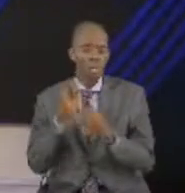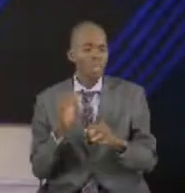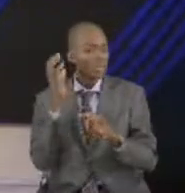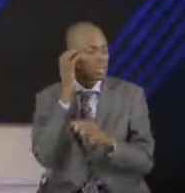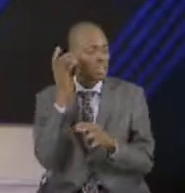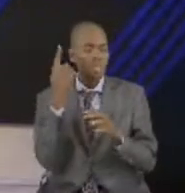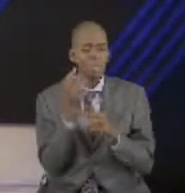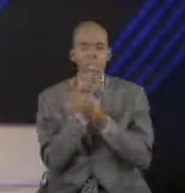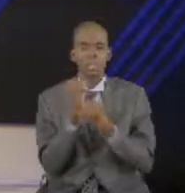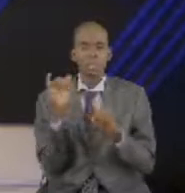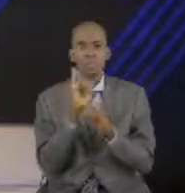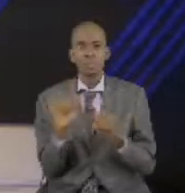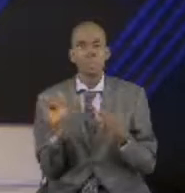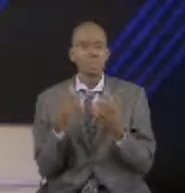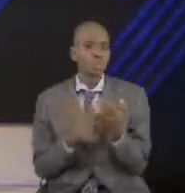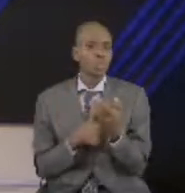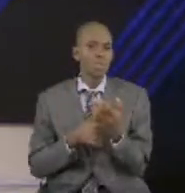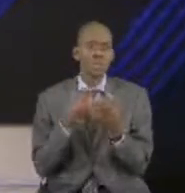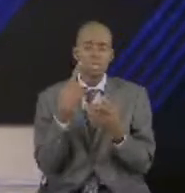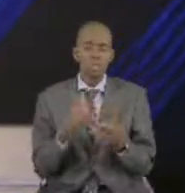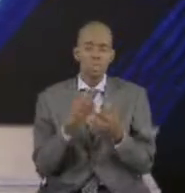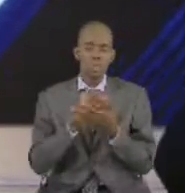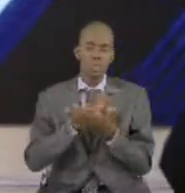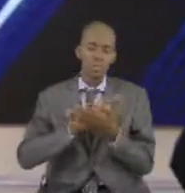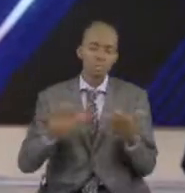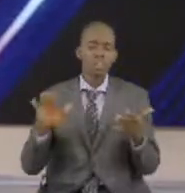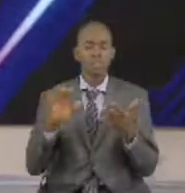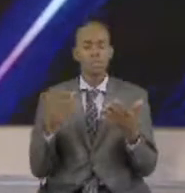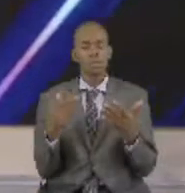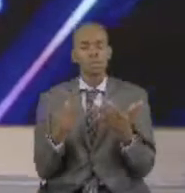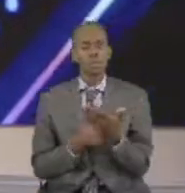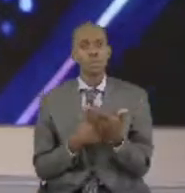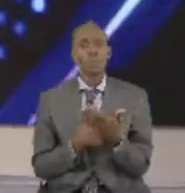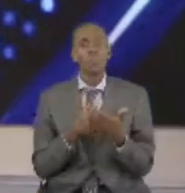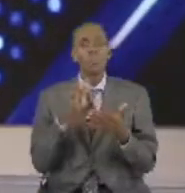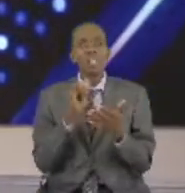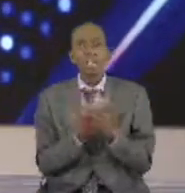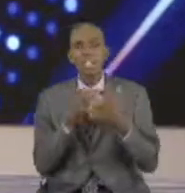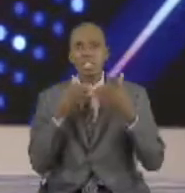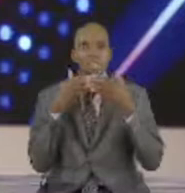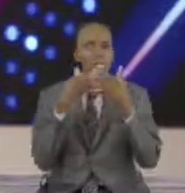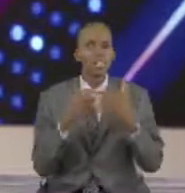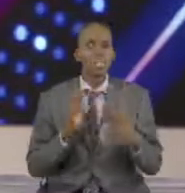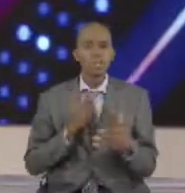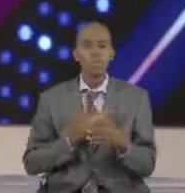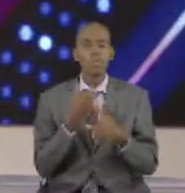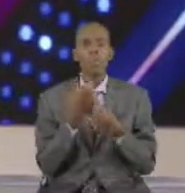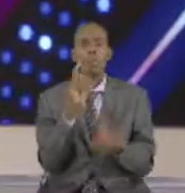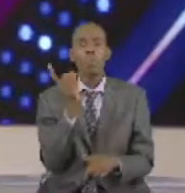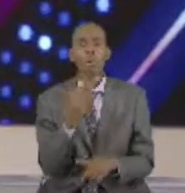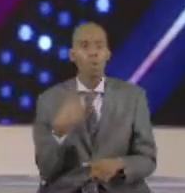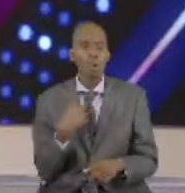l'évangile qui scientifique l'évangile surnaturel si naturel qui nous conduit de là où nous sommes